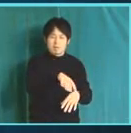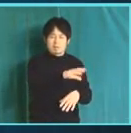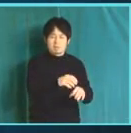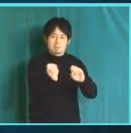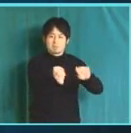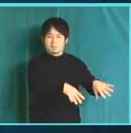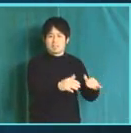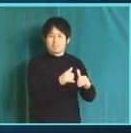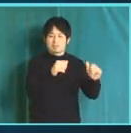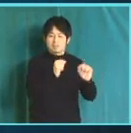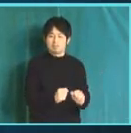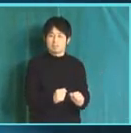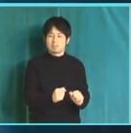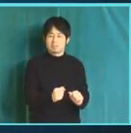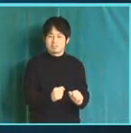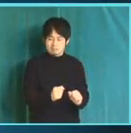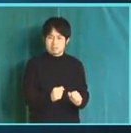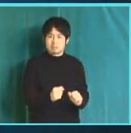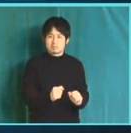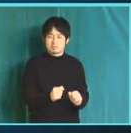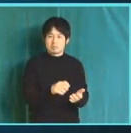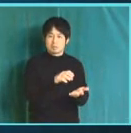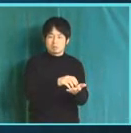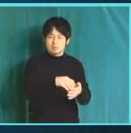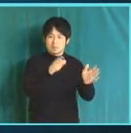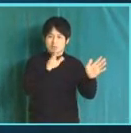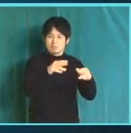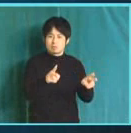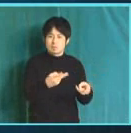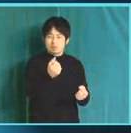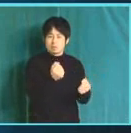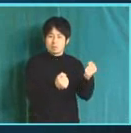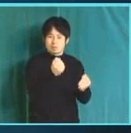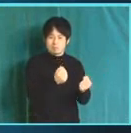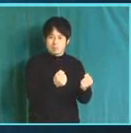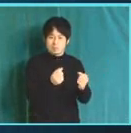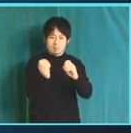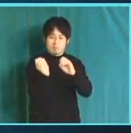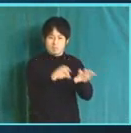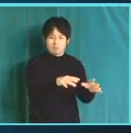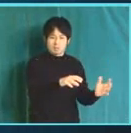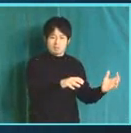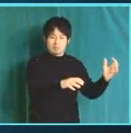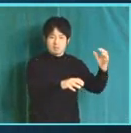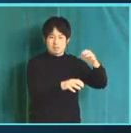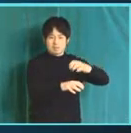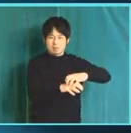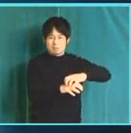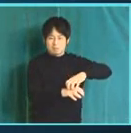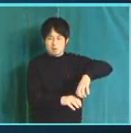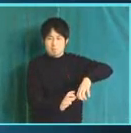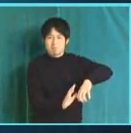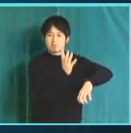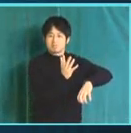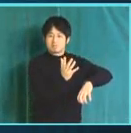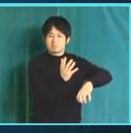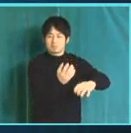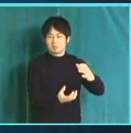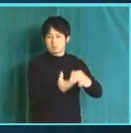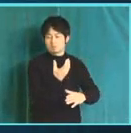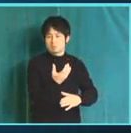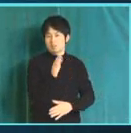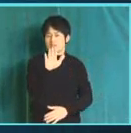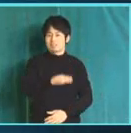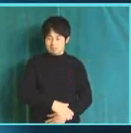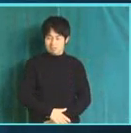して、それがちょっとゴミの収集車の中でガスが漏れて引火をして火災が発生した